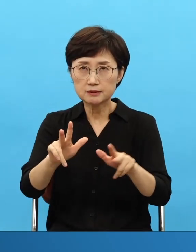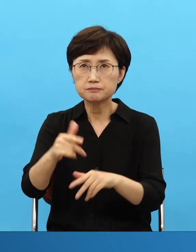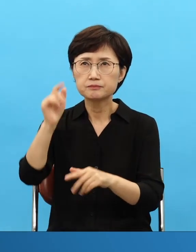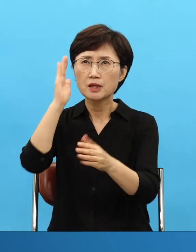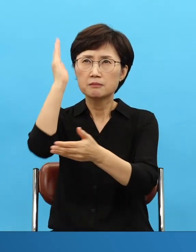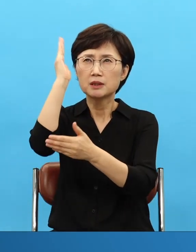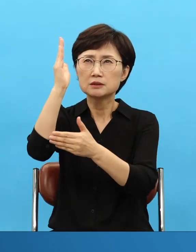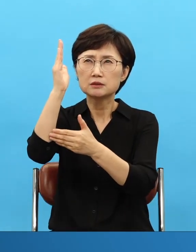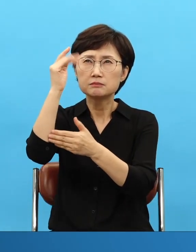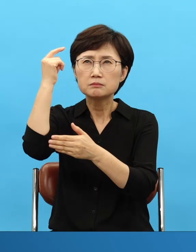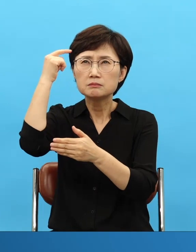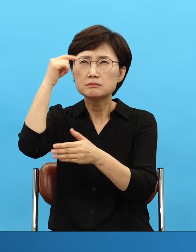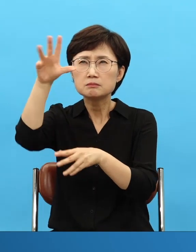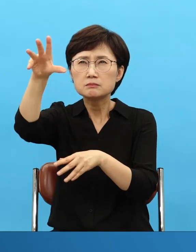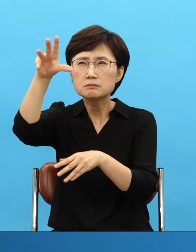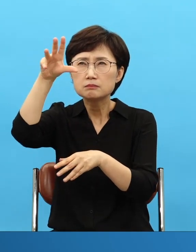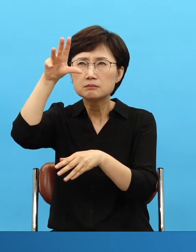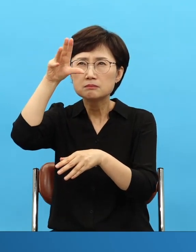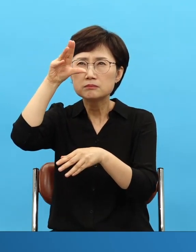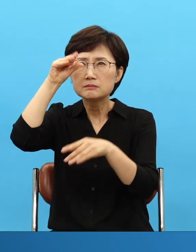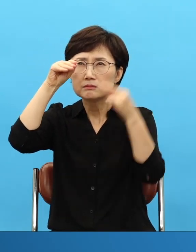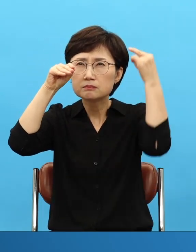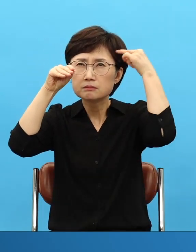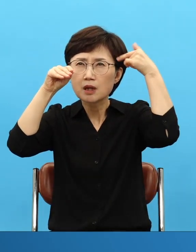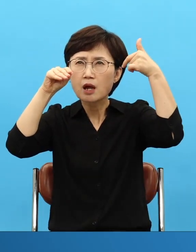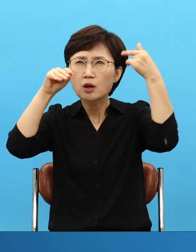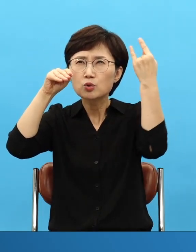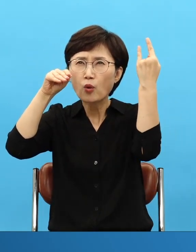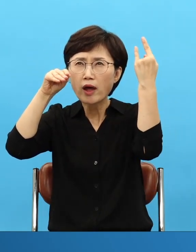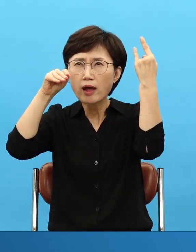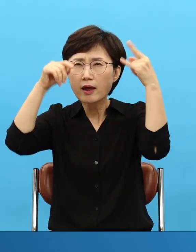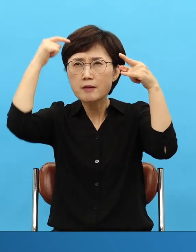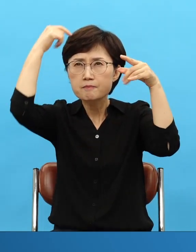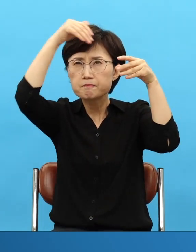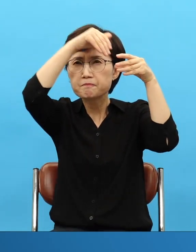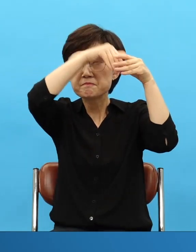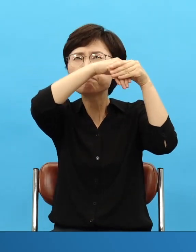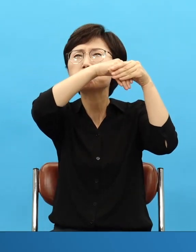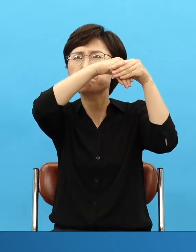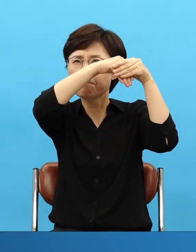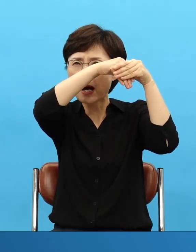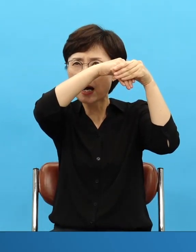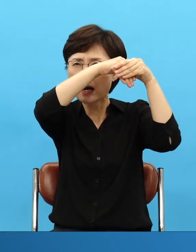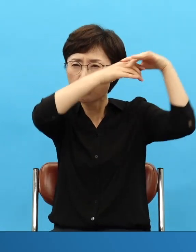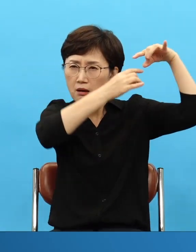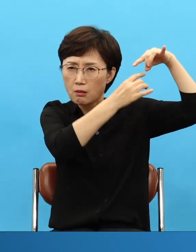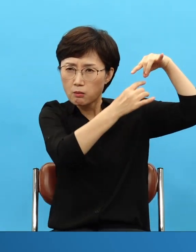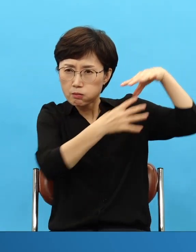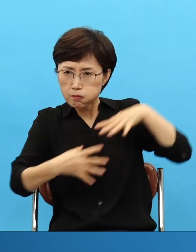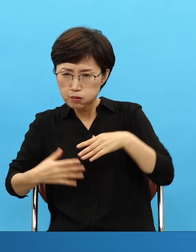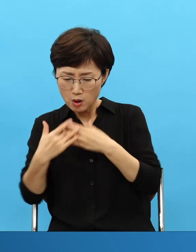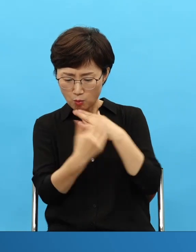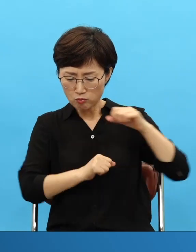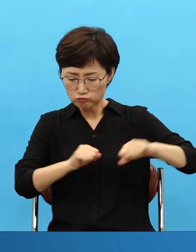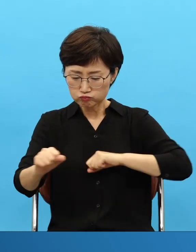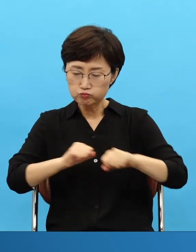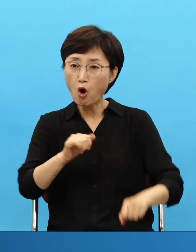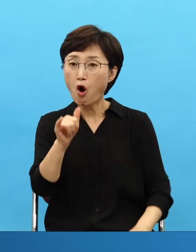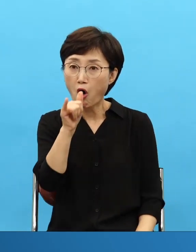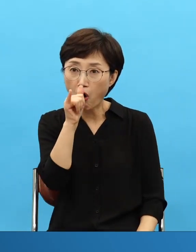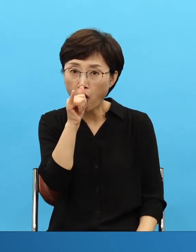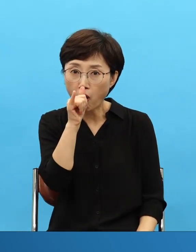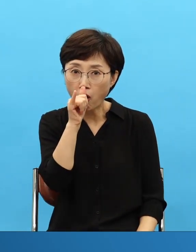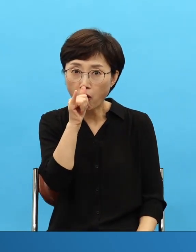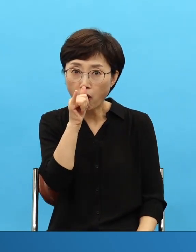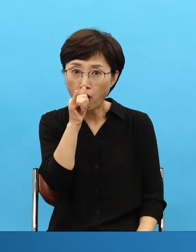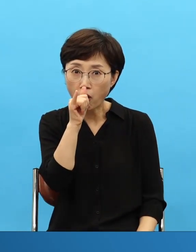imprinted in our brain. 여러분 뇌에 각인돼 버리면 내 몸을 움직이게 돼요. And if it's imprinted upon our brain, that will in turn move